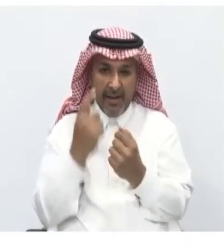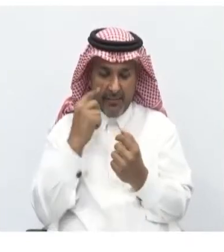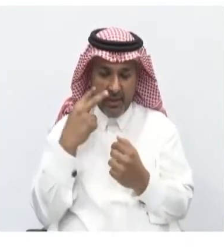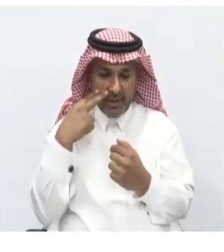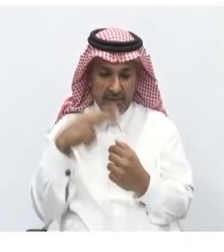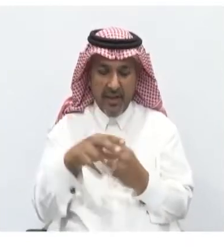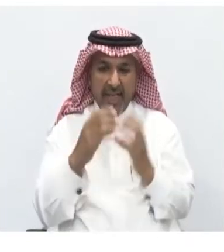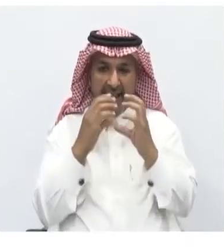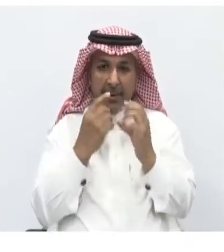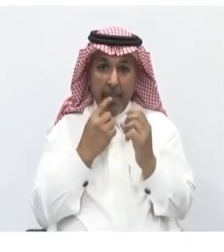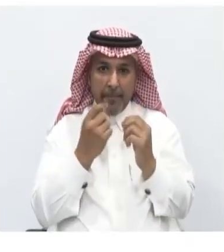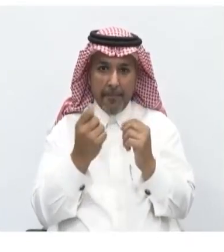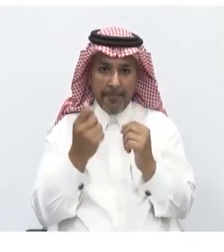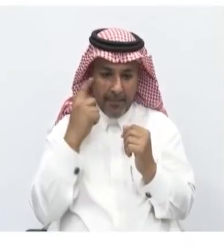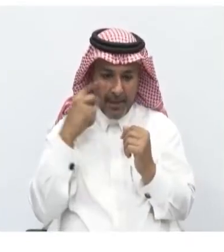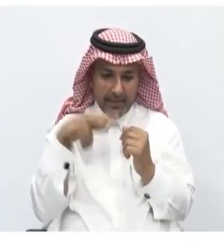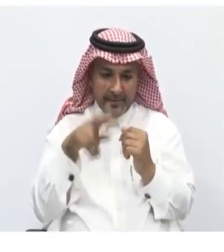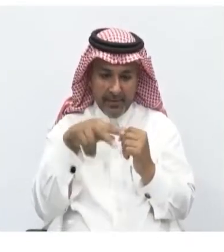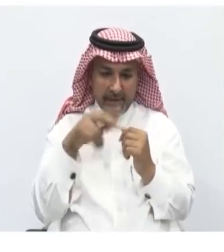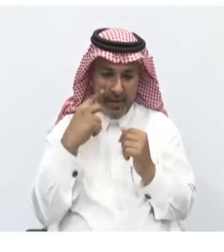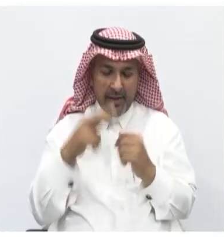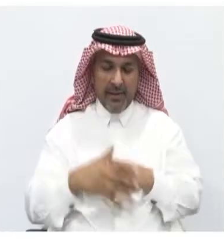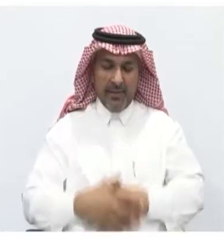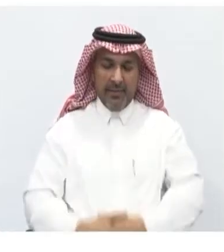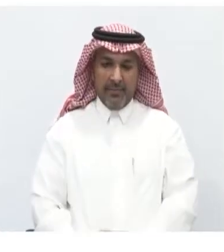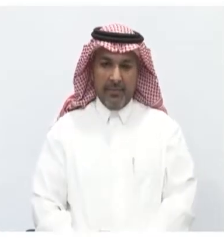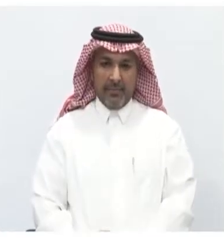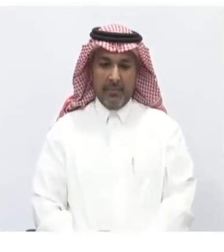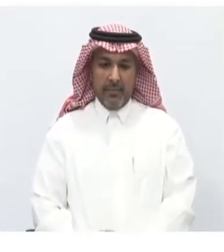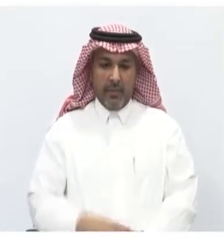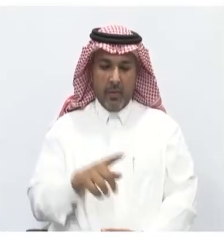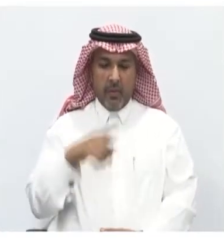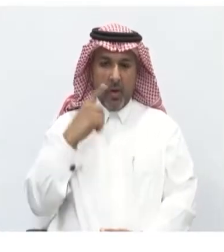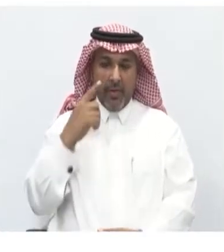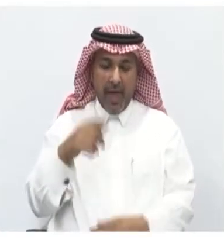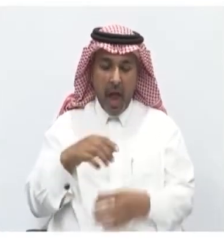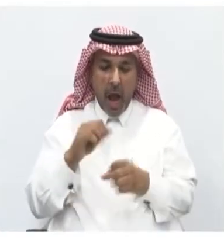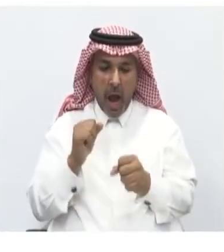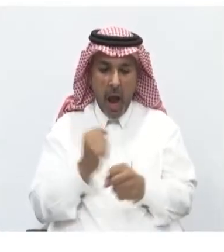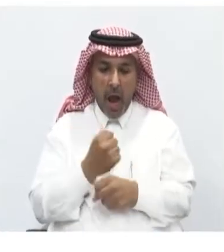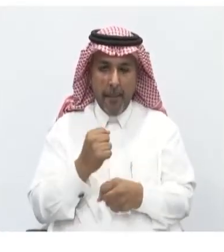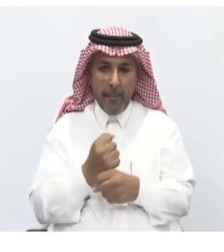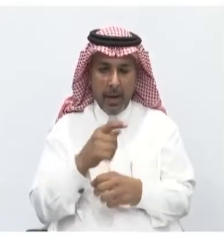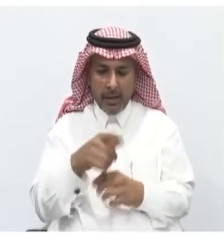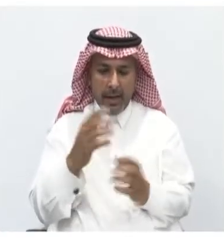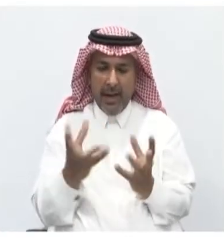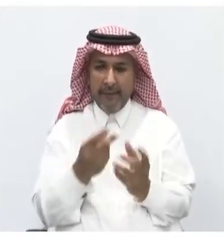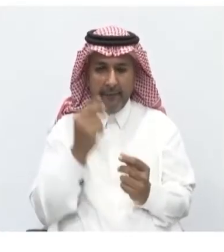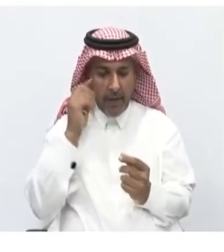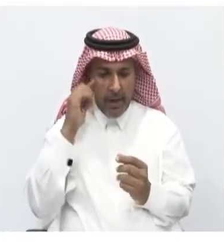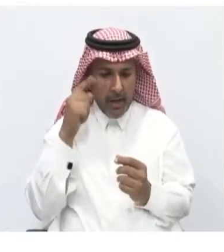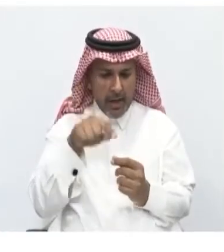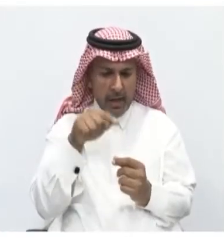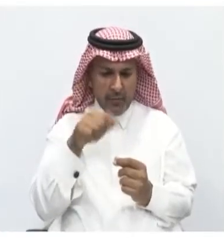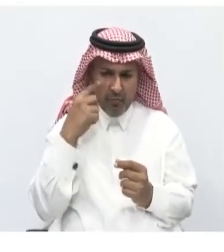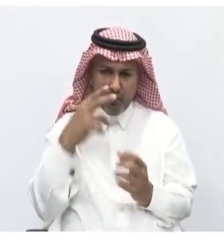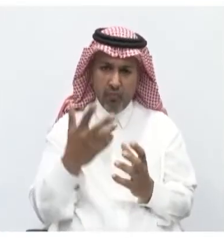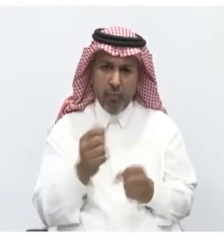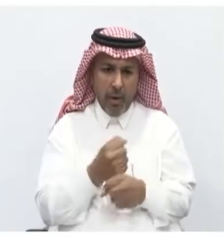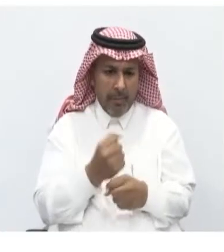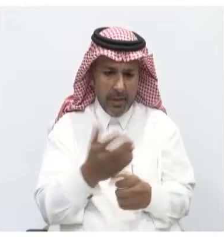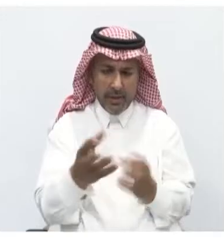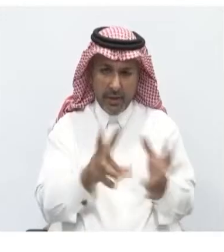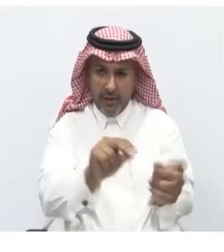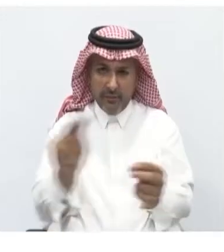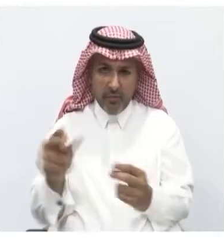هذه الكعكه اذا طلب منك عمل كعك بالفواكه فكيف ستعرف مكونات هذا